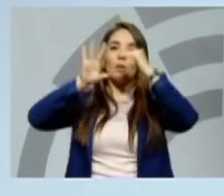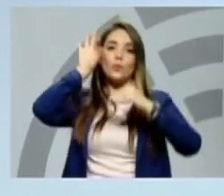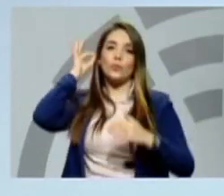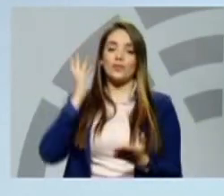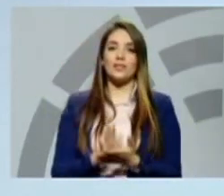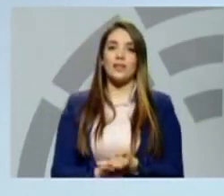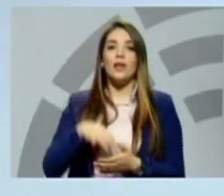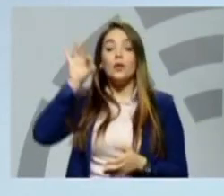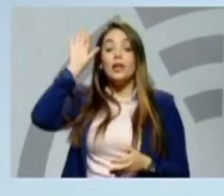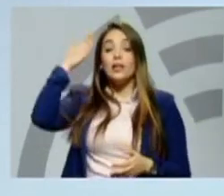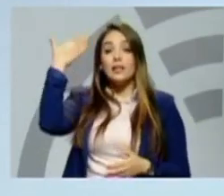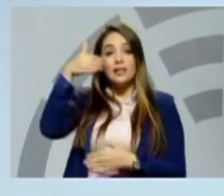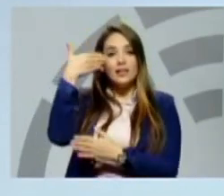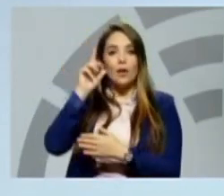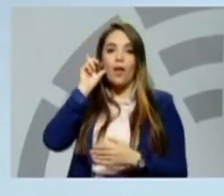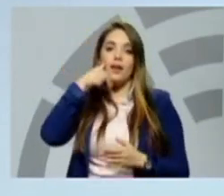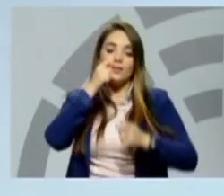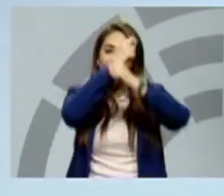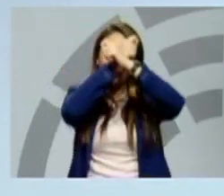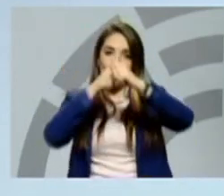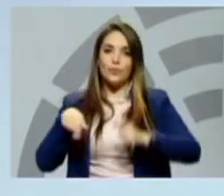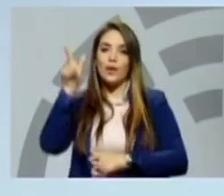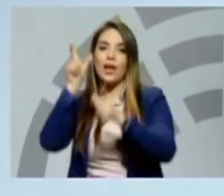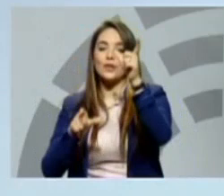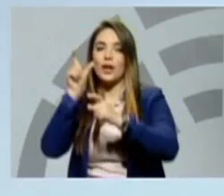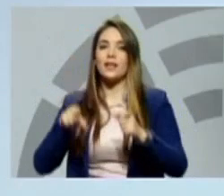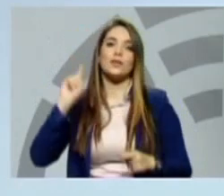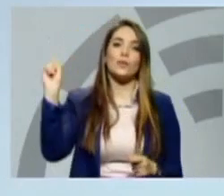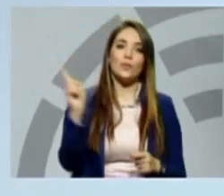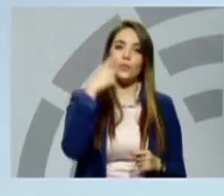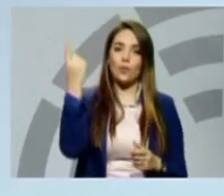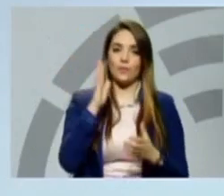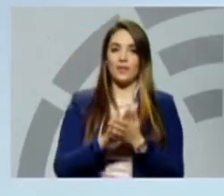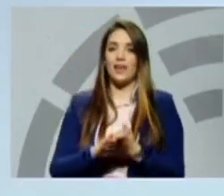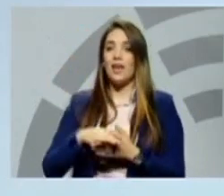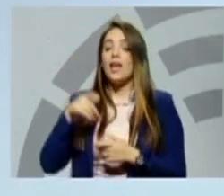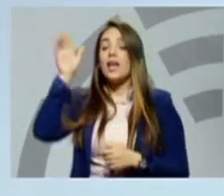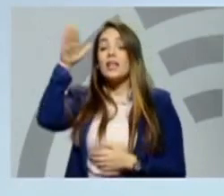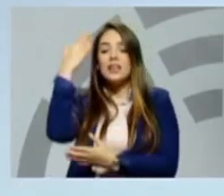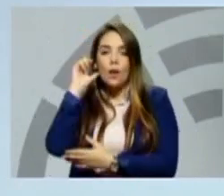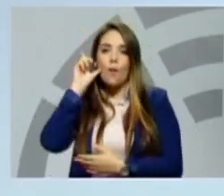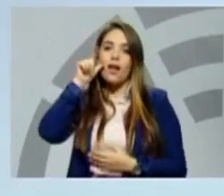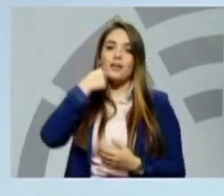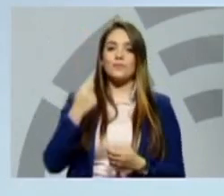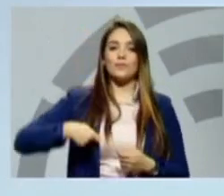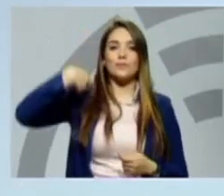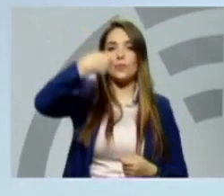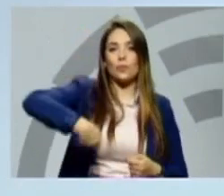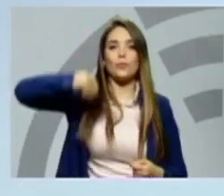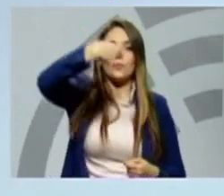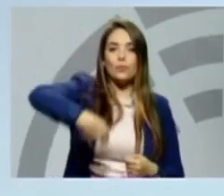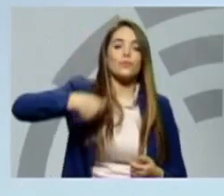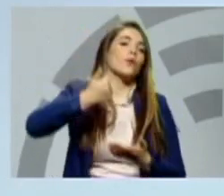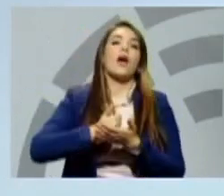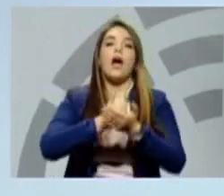تحترم مواطنيها مش تستعملهم كادوات بلادي توفر المحتاجين معهم وتسكر ودنها عليهم